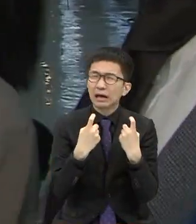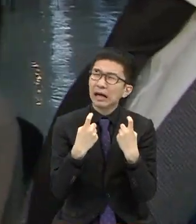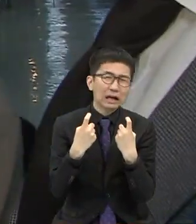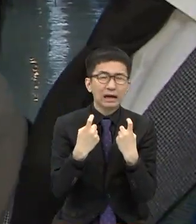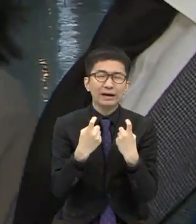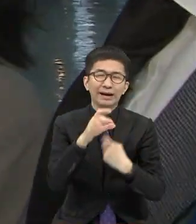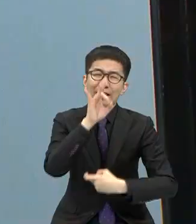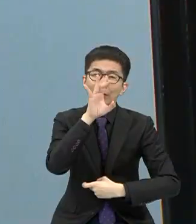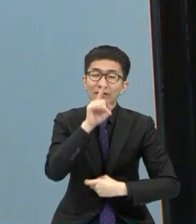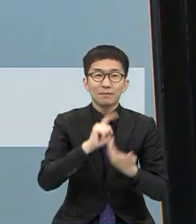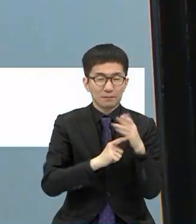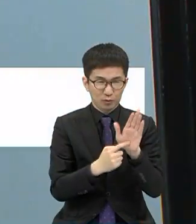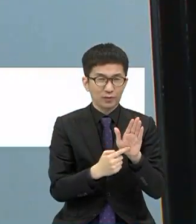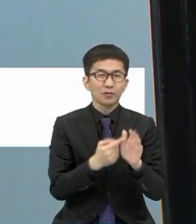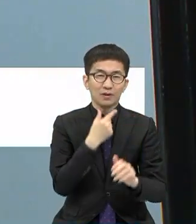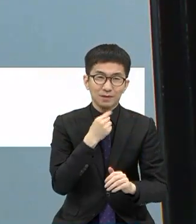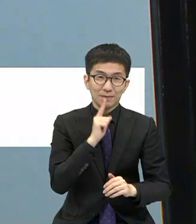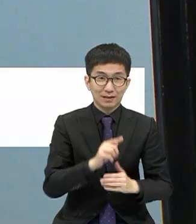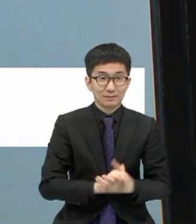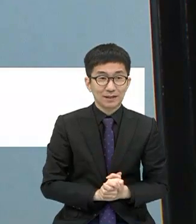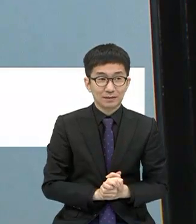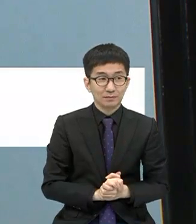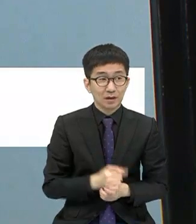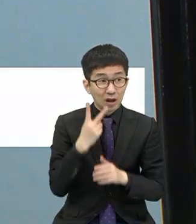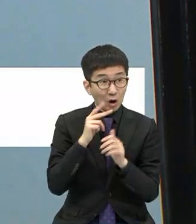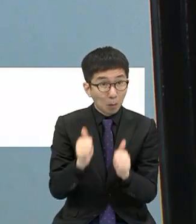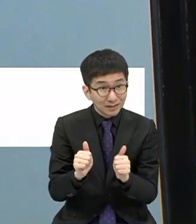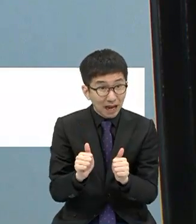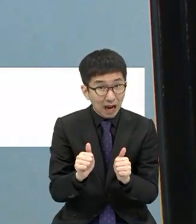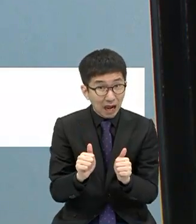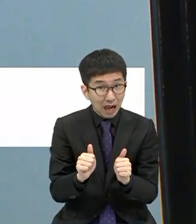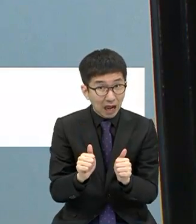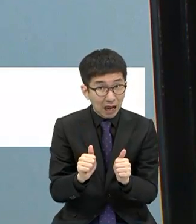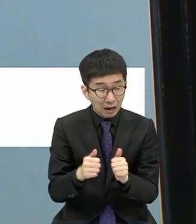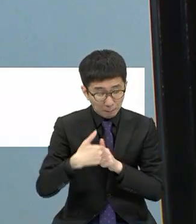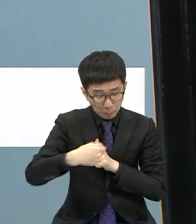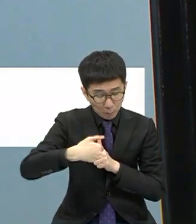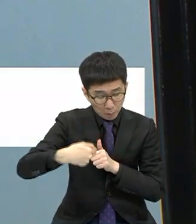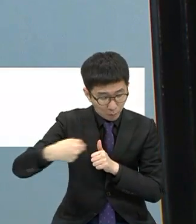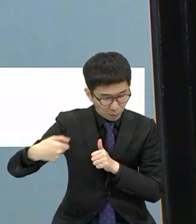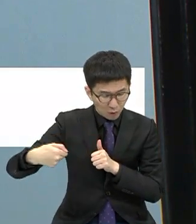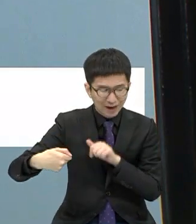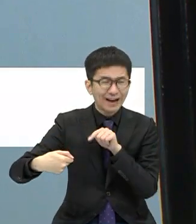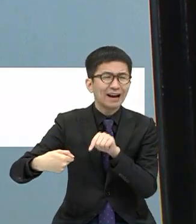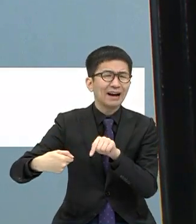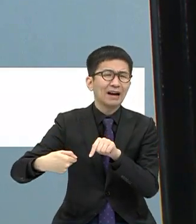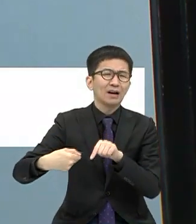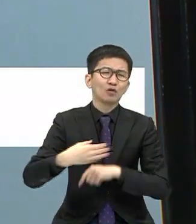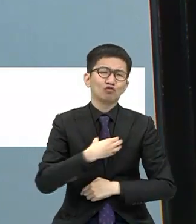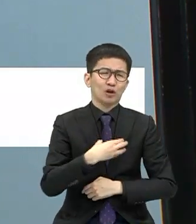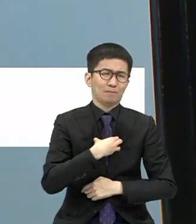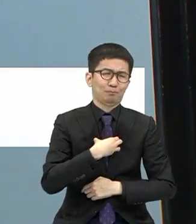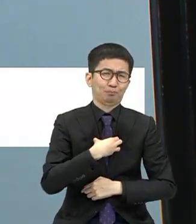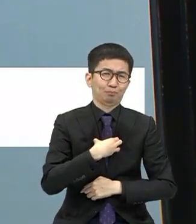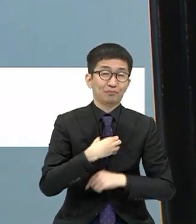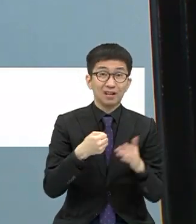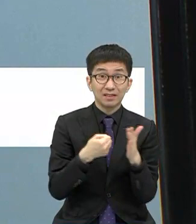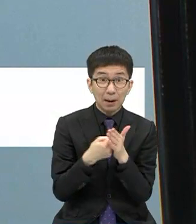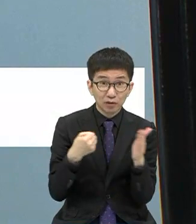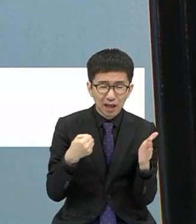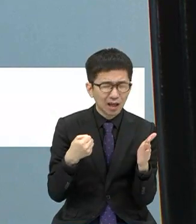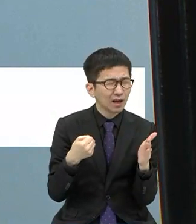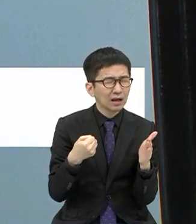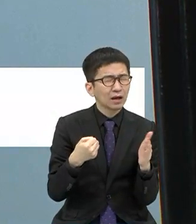부인했습니다. 검찰이 뭐 이런 시비거리를 유발할 가능성이 있으니까 그런 걸 좀